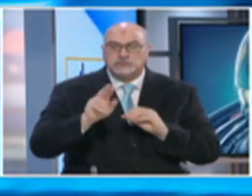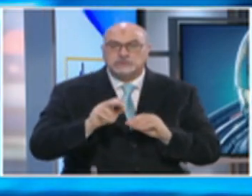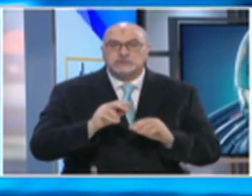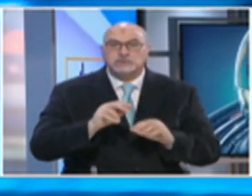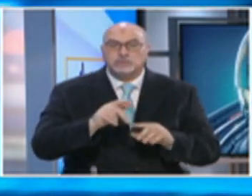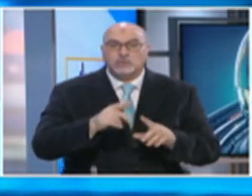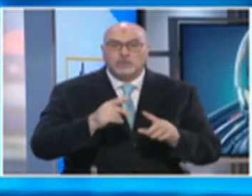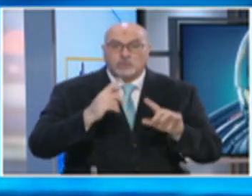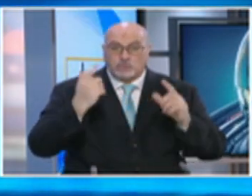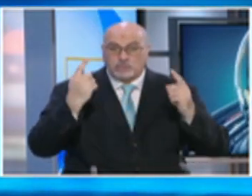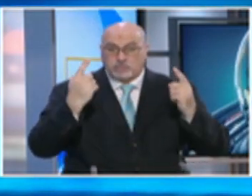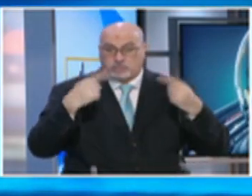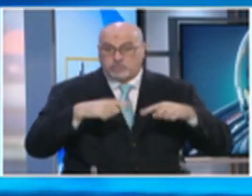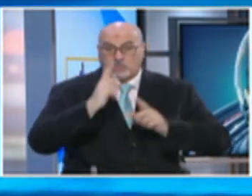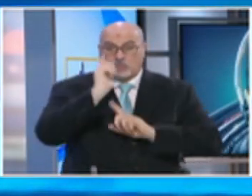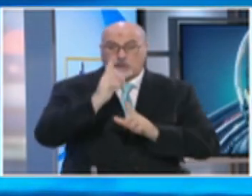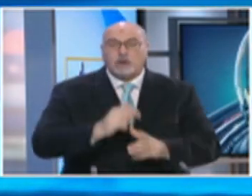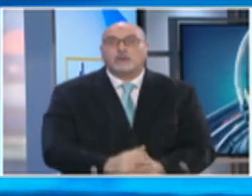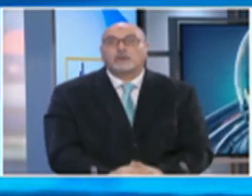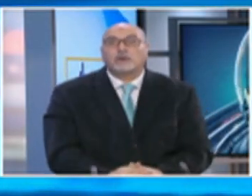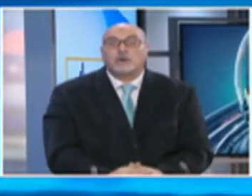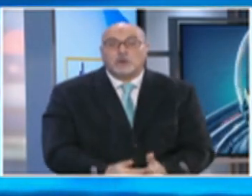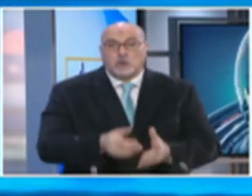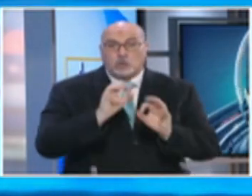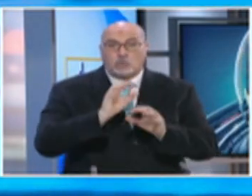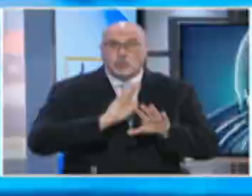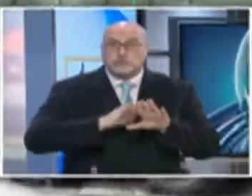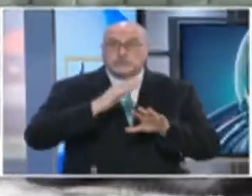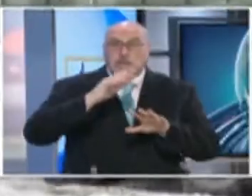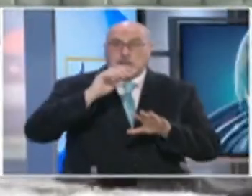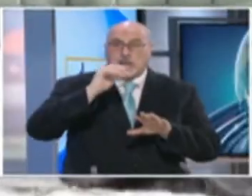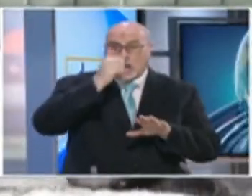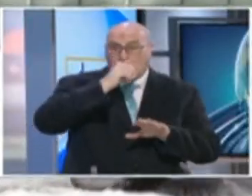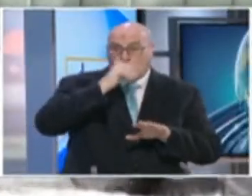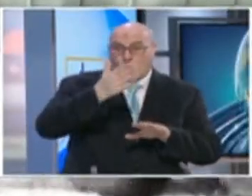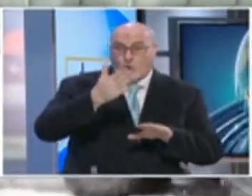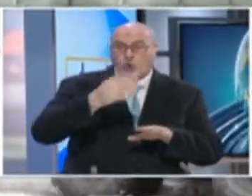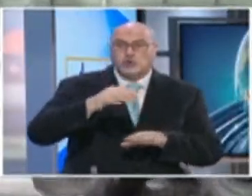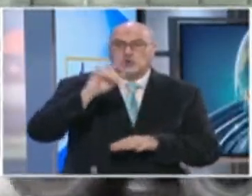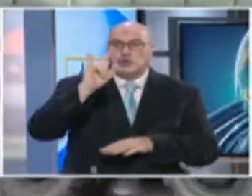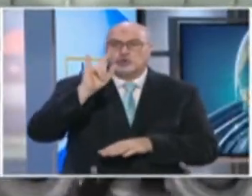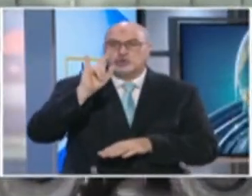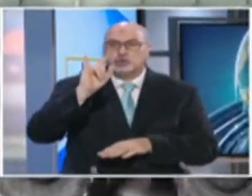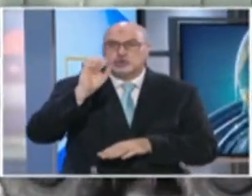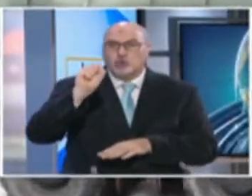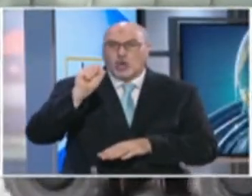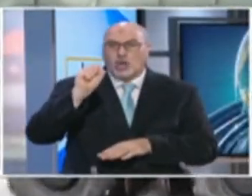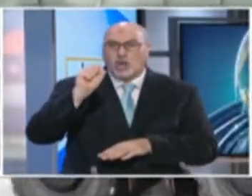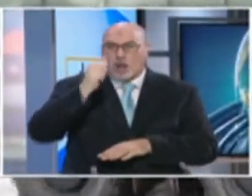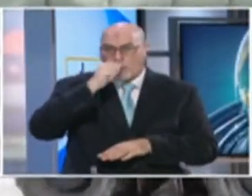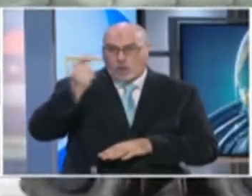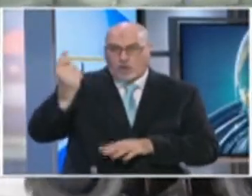وتفاديا لسيناريو الحرب، من المرتقب أن يصل المستشار الألماني أولف شولتز اليوم إلى موسكو في